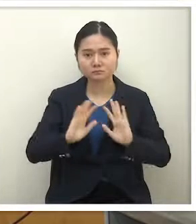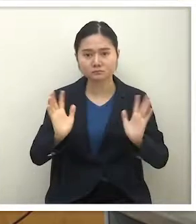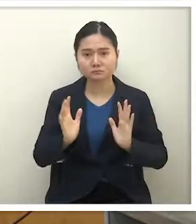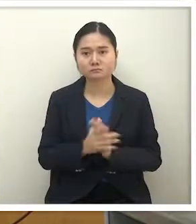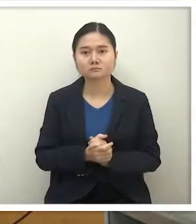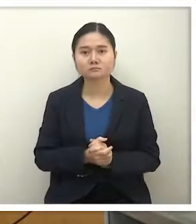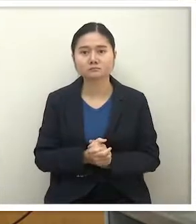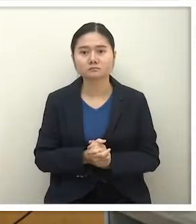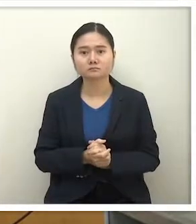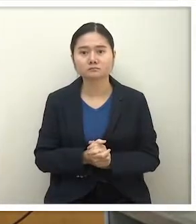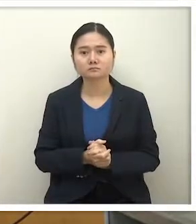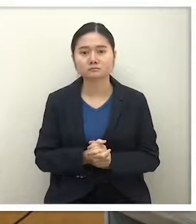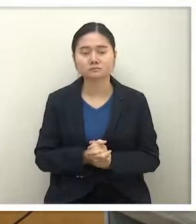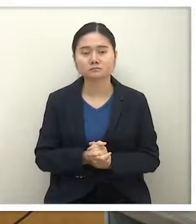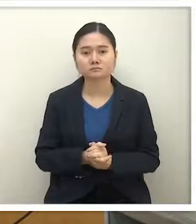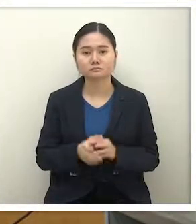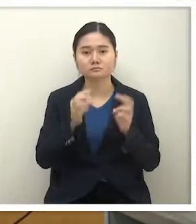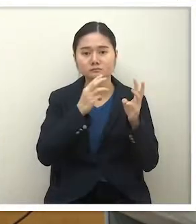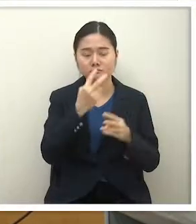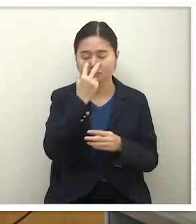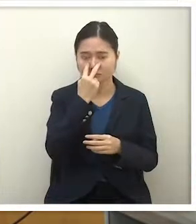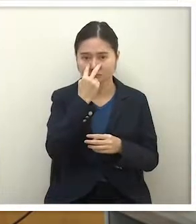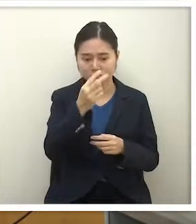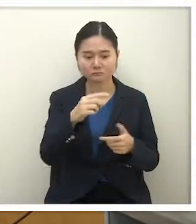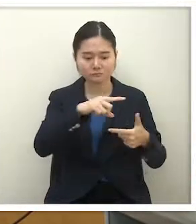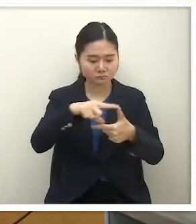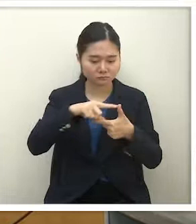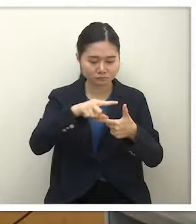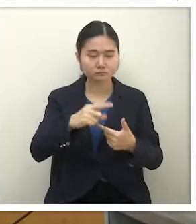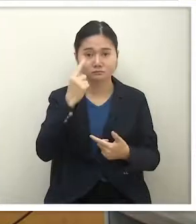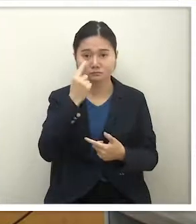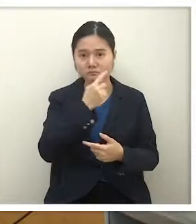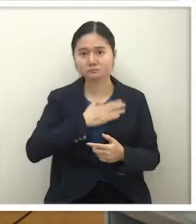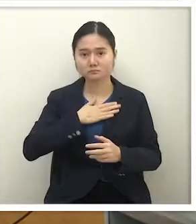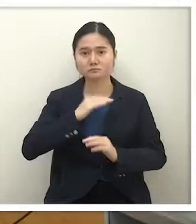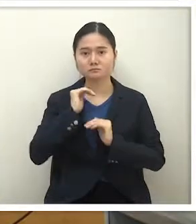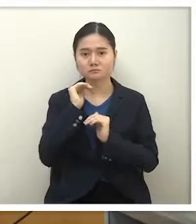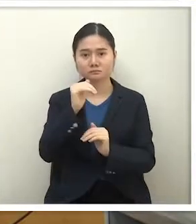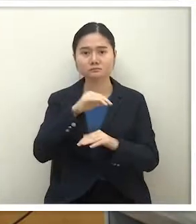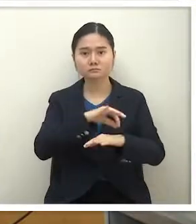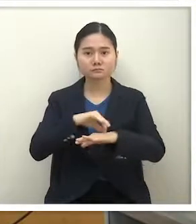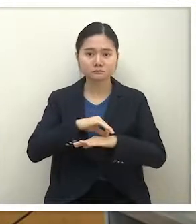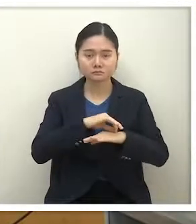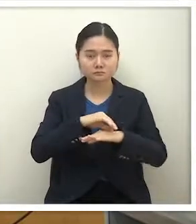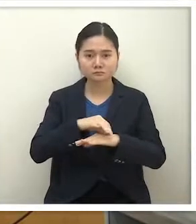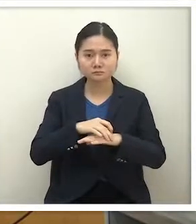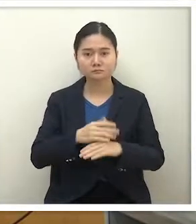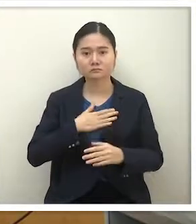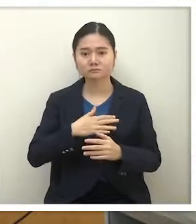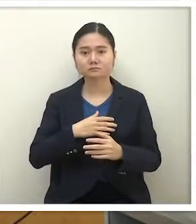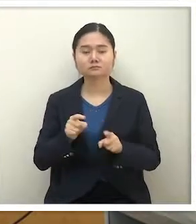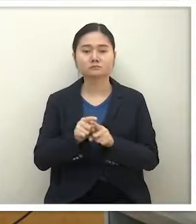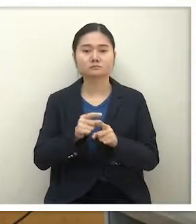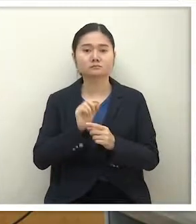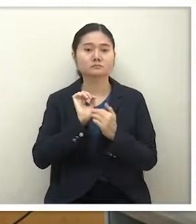างเงี้ยเป็นต้นนั่นแสดงว่ามุมมองของสายตาเราเนี่ยจะเป็นตัวกำหนดว่าตำแหน่งที่เราสื่อออกไปเนี่ย